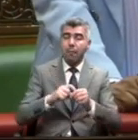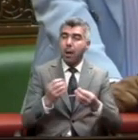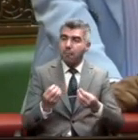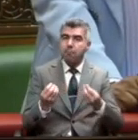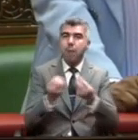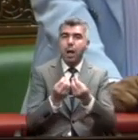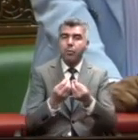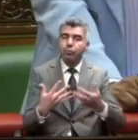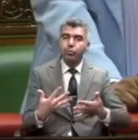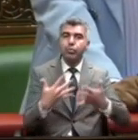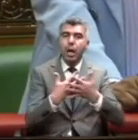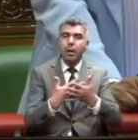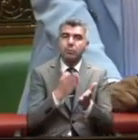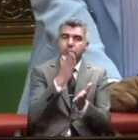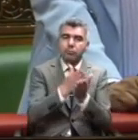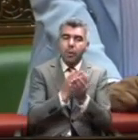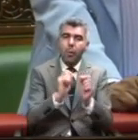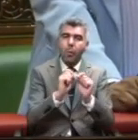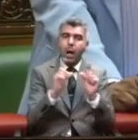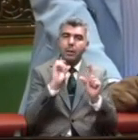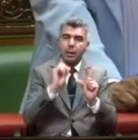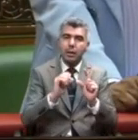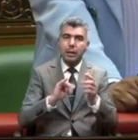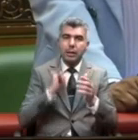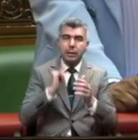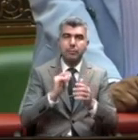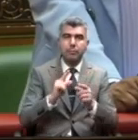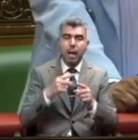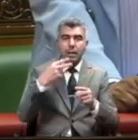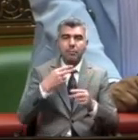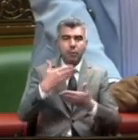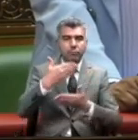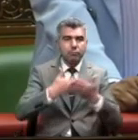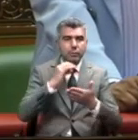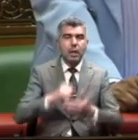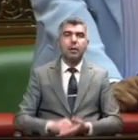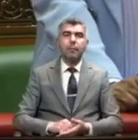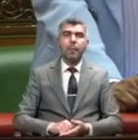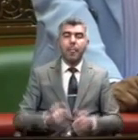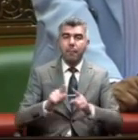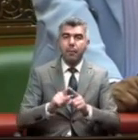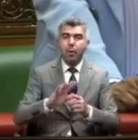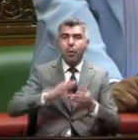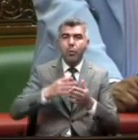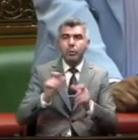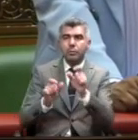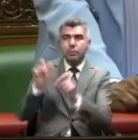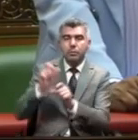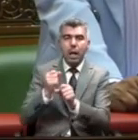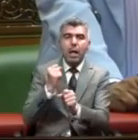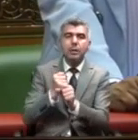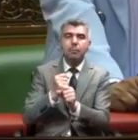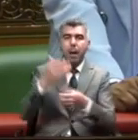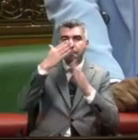والشريكه وبكل الصدق والوضوح الذي يميز سلوكنا وخطابنا ومن منطلق الوفاء لثقه الشغيله المغربيه